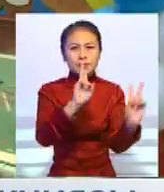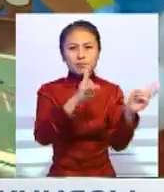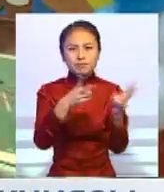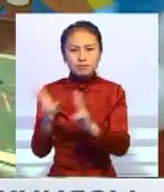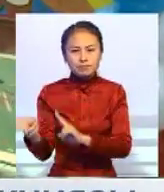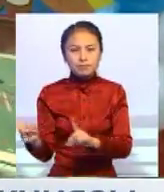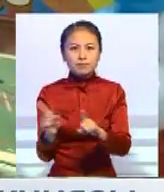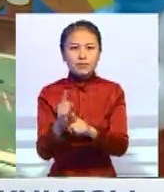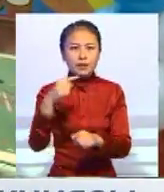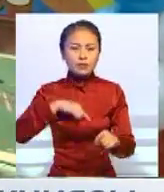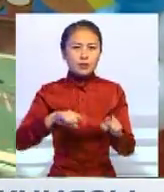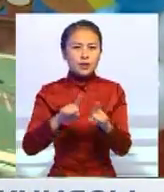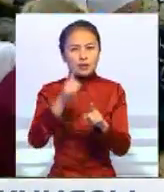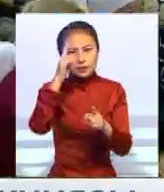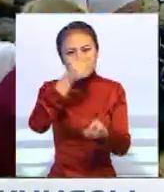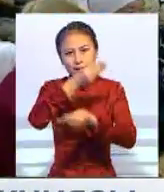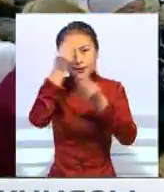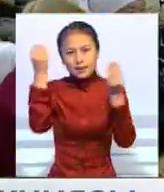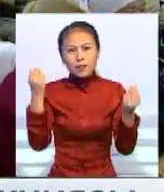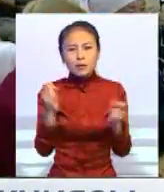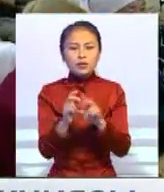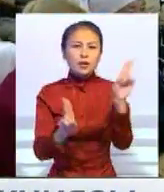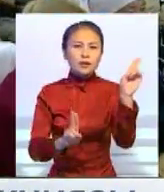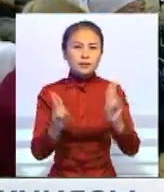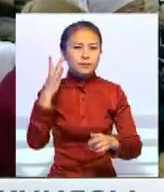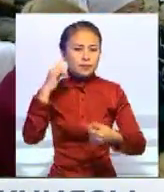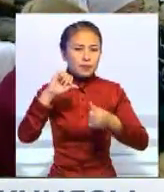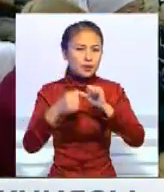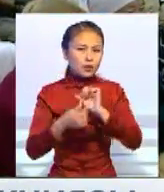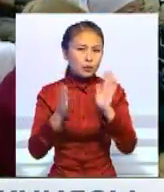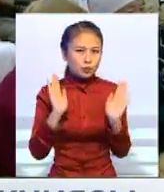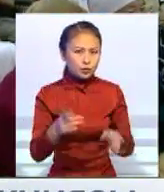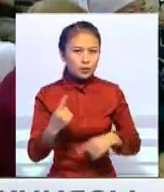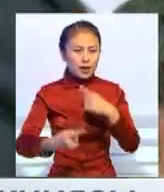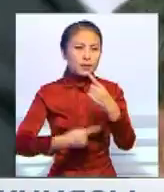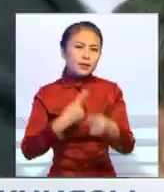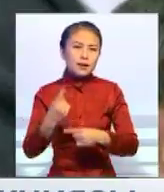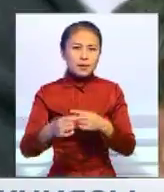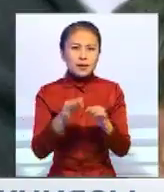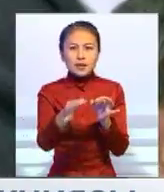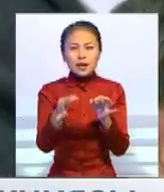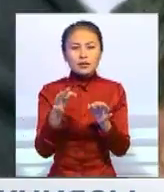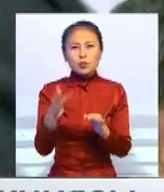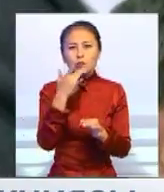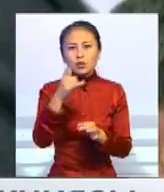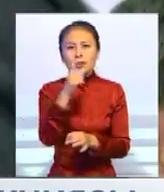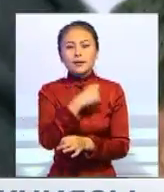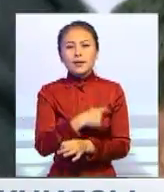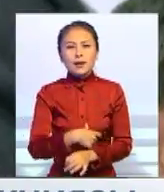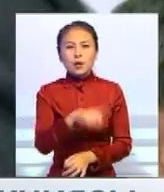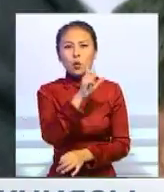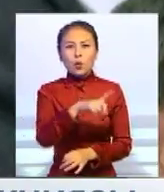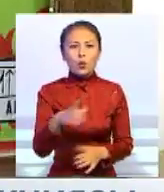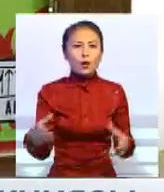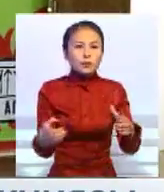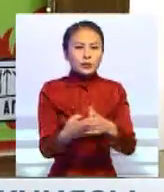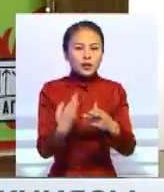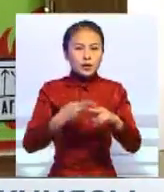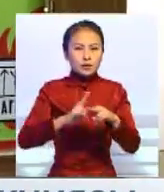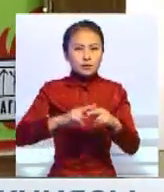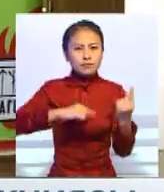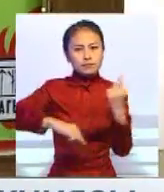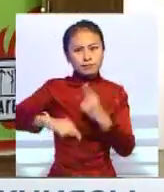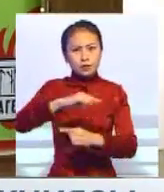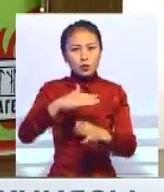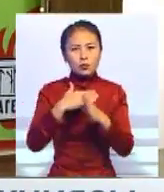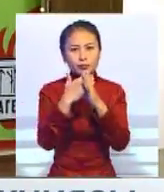билеп, көкейдегі шерін тарқатты. Бұл шара енді игі дәстүрге айналмақ. Бастаманы аймақтағы мәслихат депутаттары, қоғамдық ұйымдар мен